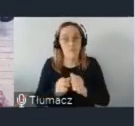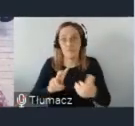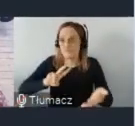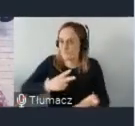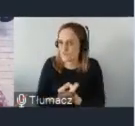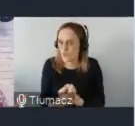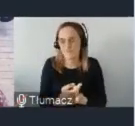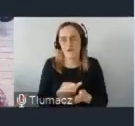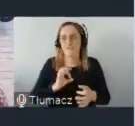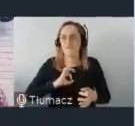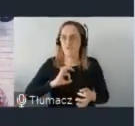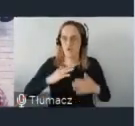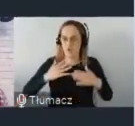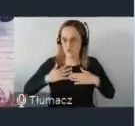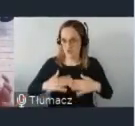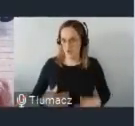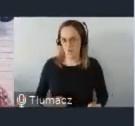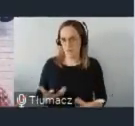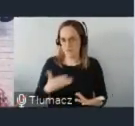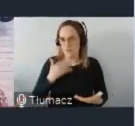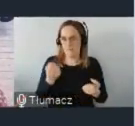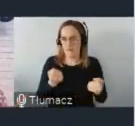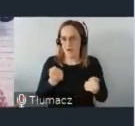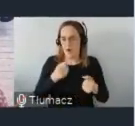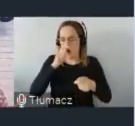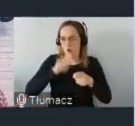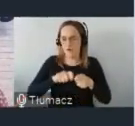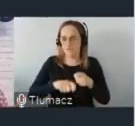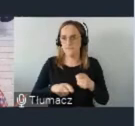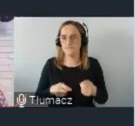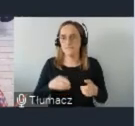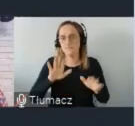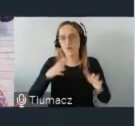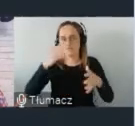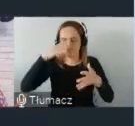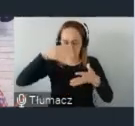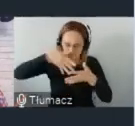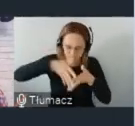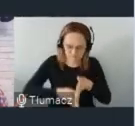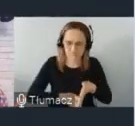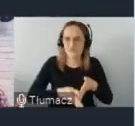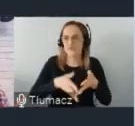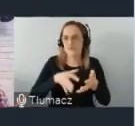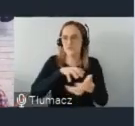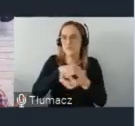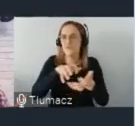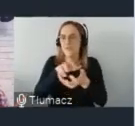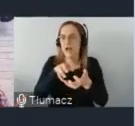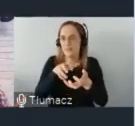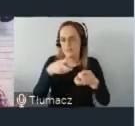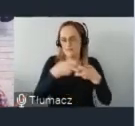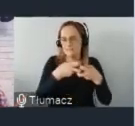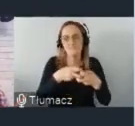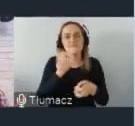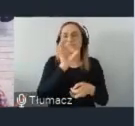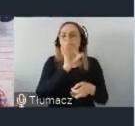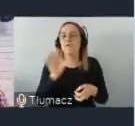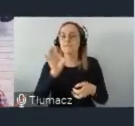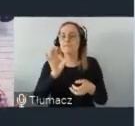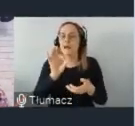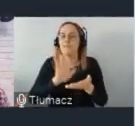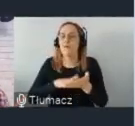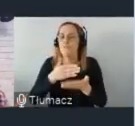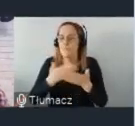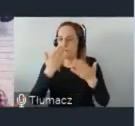nad swoim ciałem, zanurzamy się, jest to taka imersja w świat wirtualny. Nieprzypadkowo wybrałem tutaj dwa okulary,